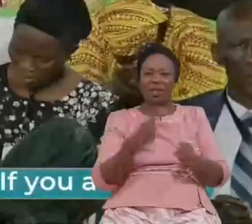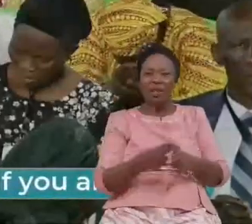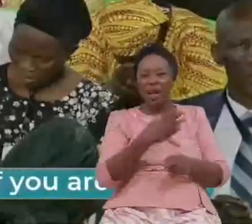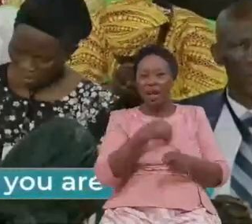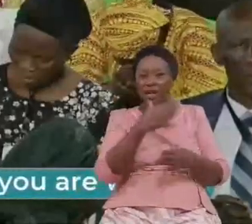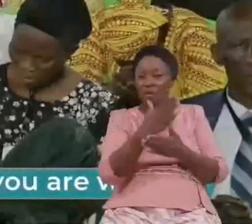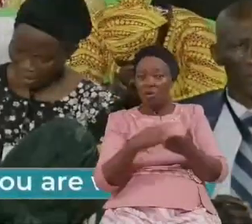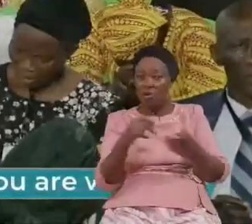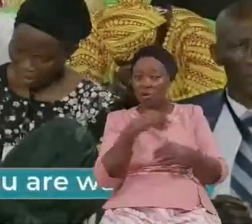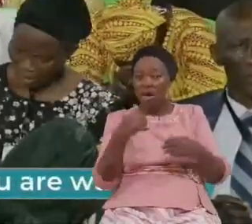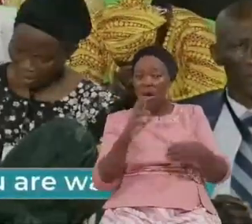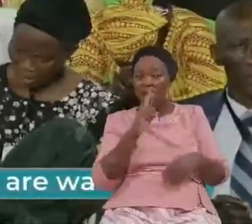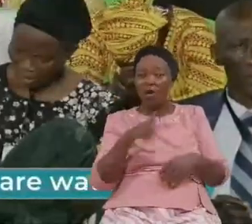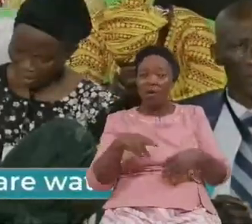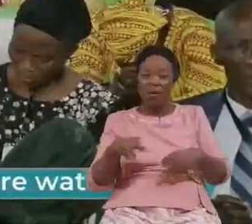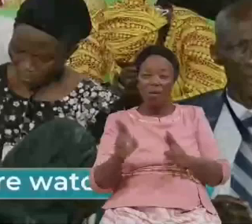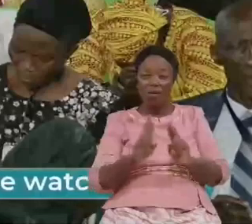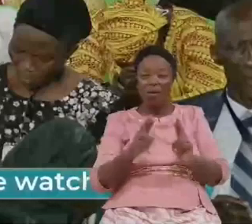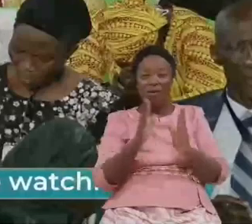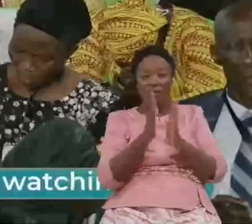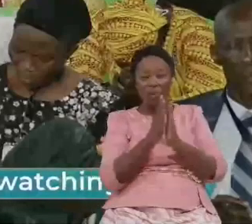c'est un prix déjà